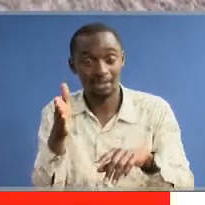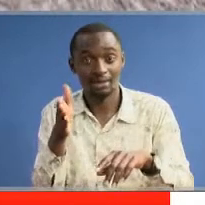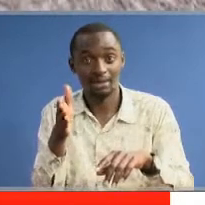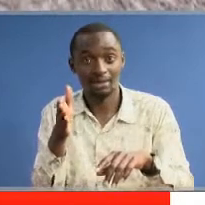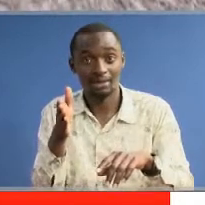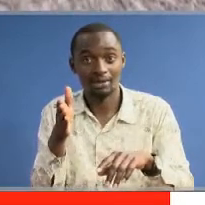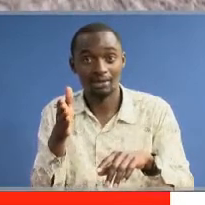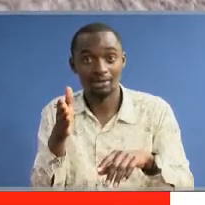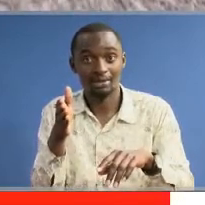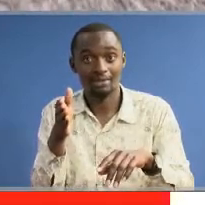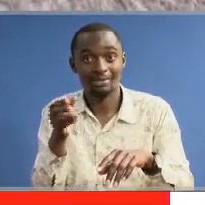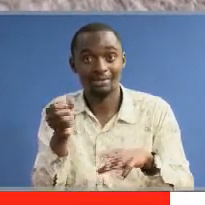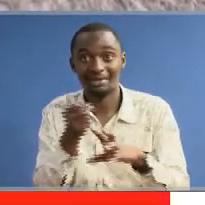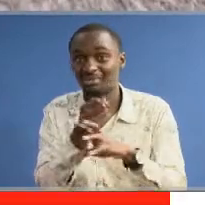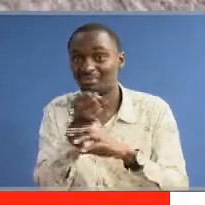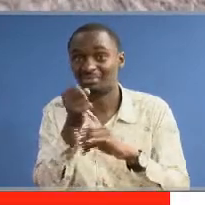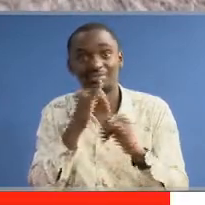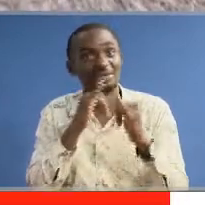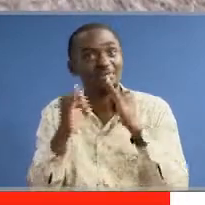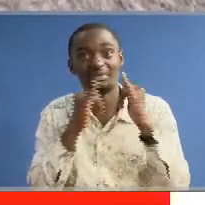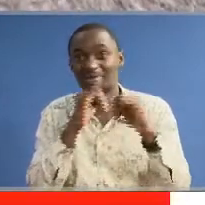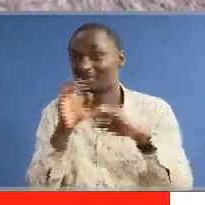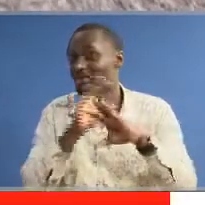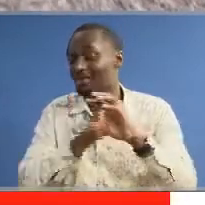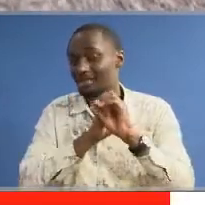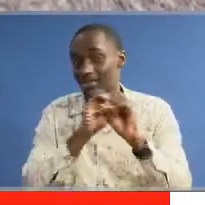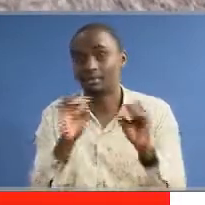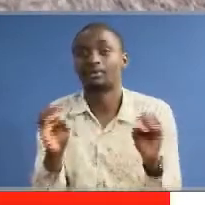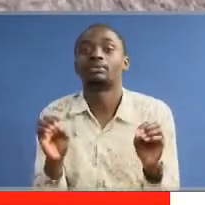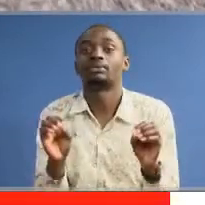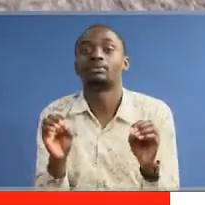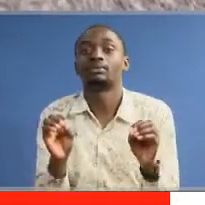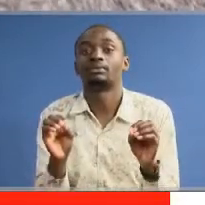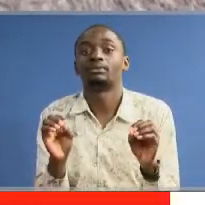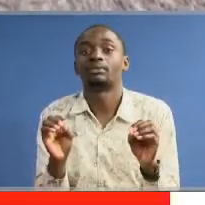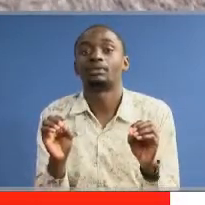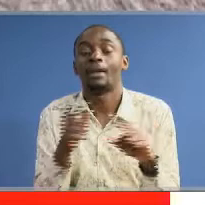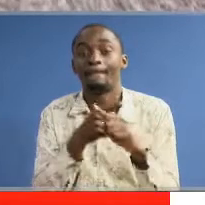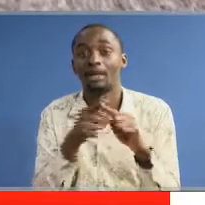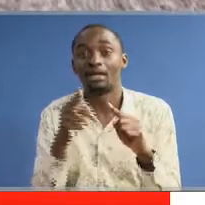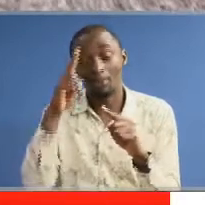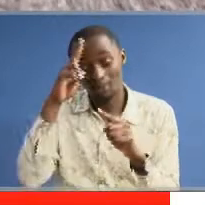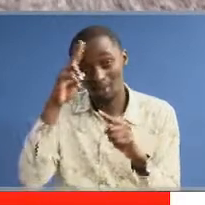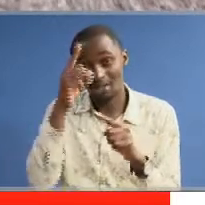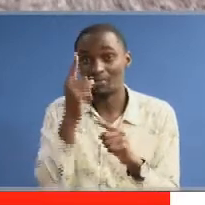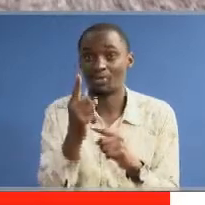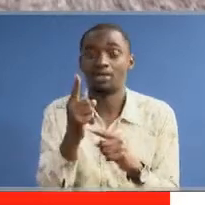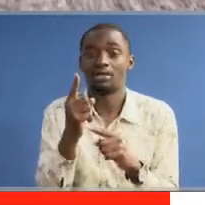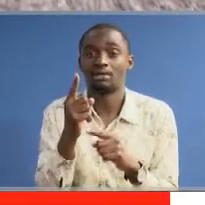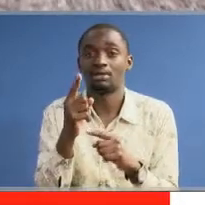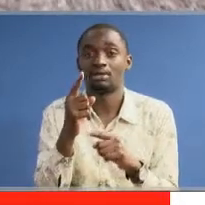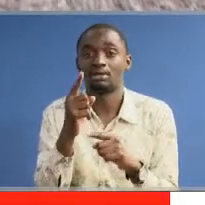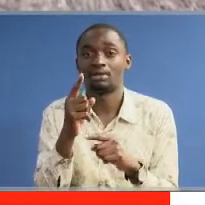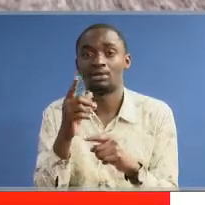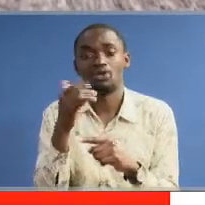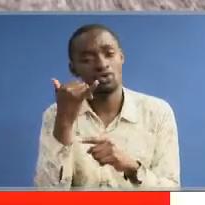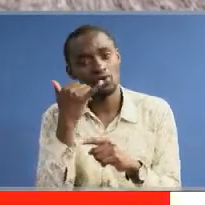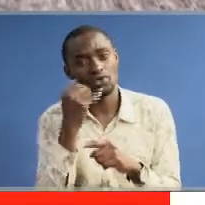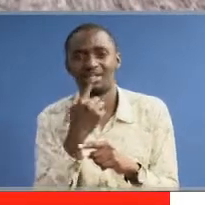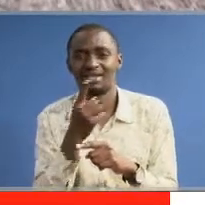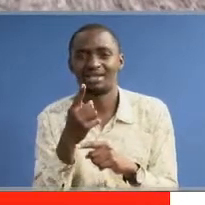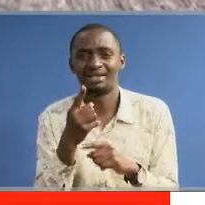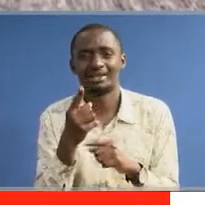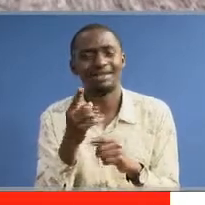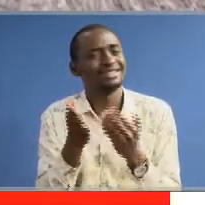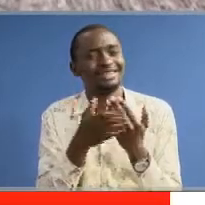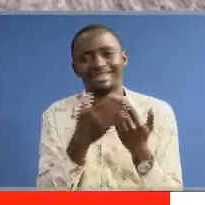hakuna habari nimepata, japokuwa tu polisi mmoja alikuwa ananipigia simu ati nisijali,